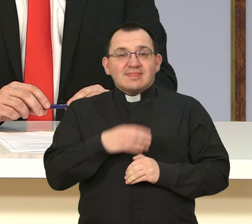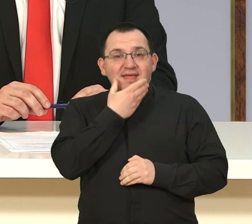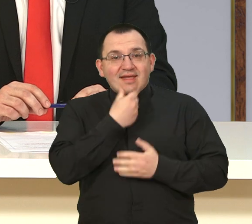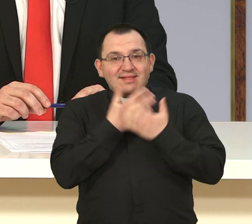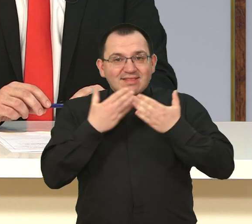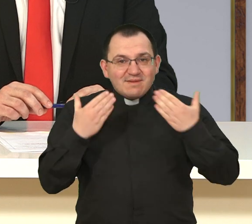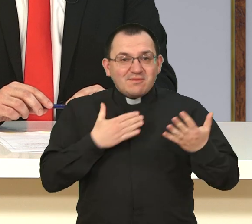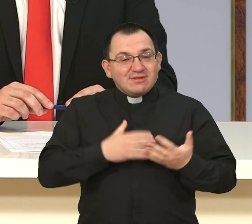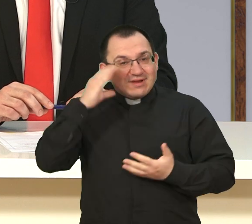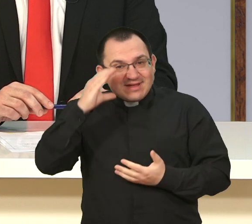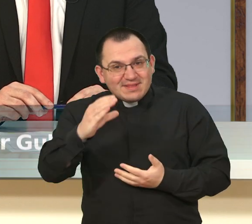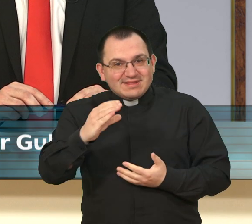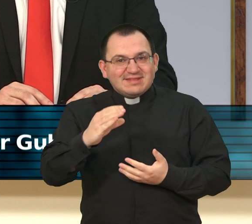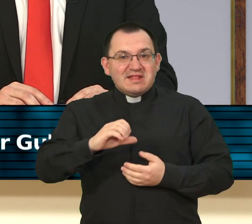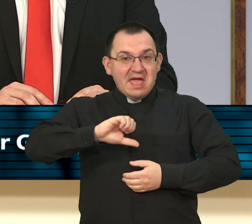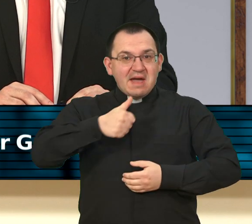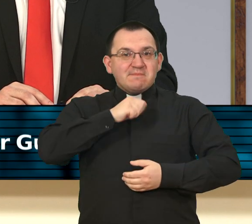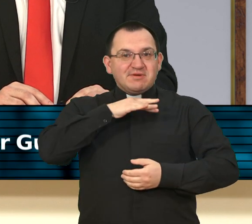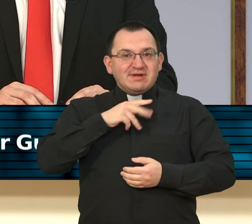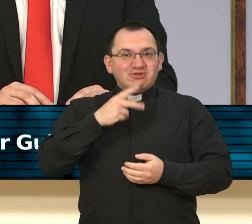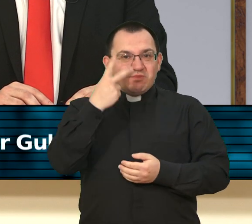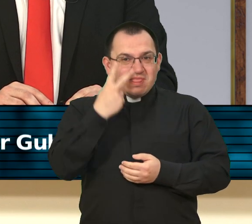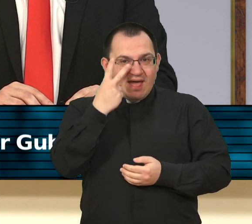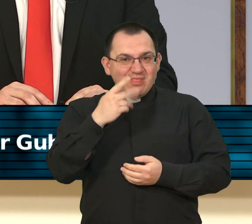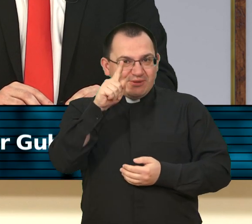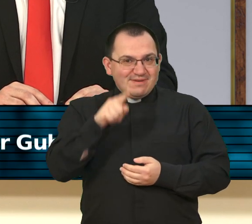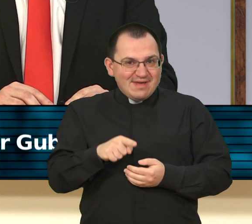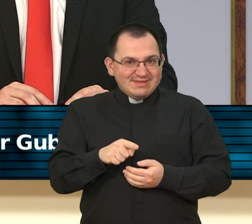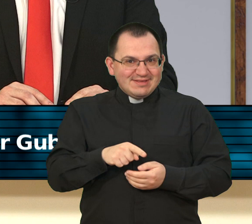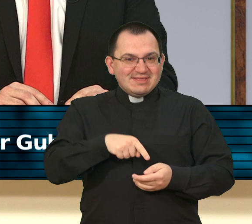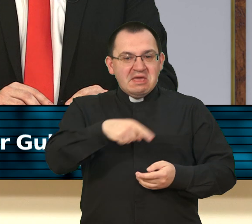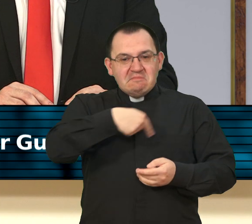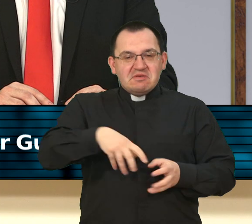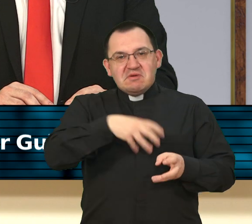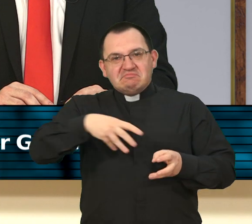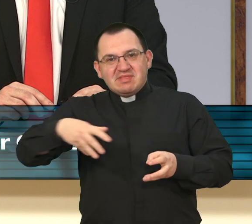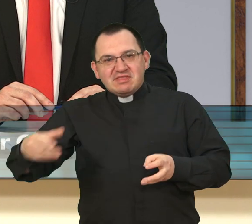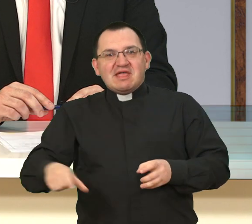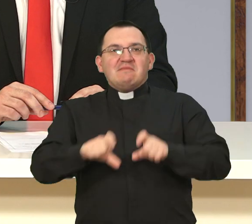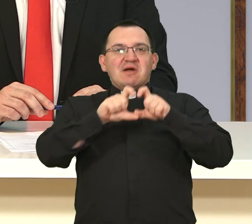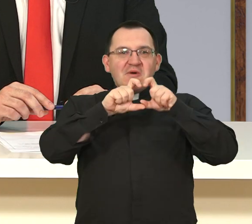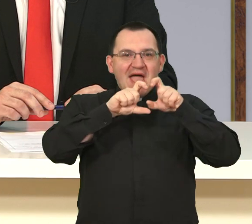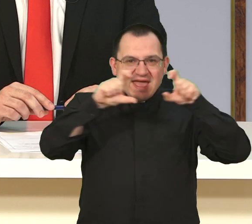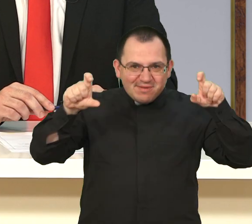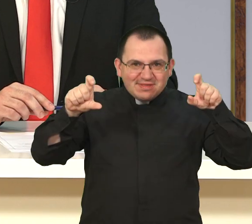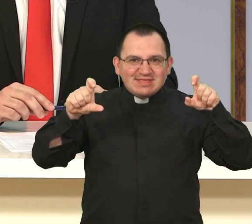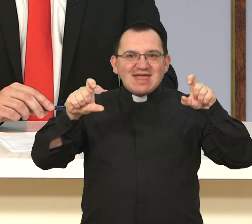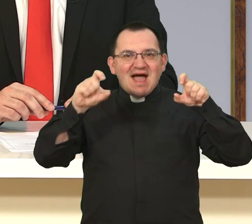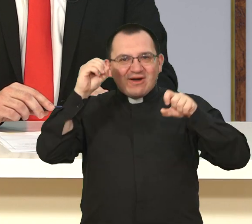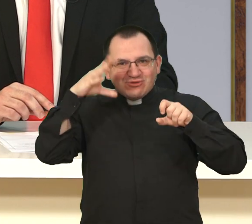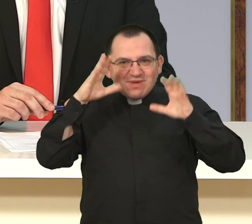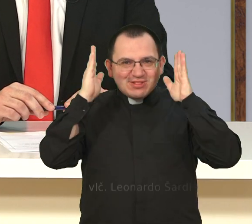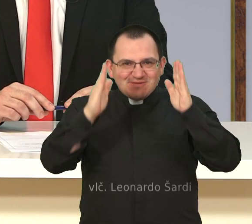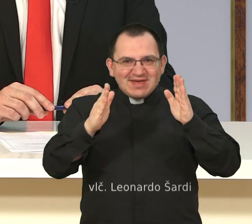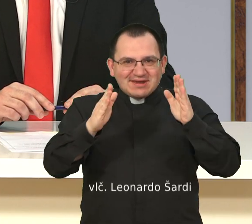Lijep vam pozdrav, poštovani gledatelji. Prva je subota u veljači te nastavljamo s našim redovnim susretima u emisiji U svjetlu vjere. Svake